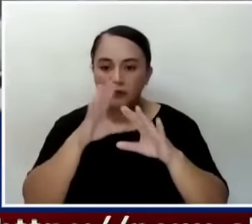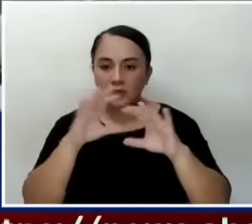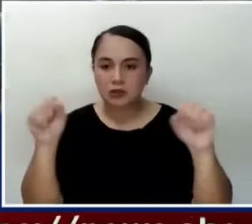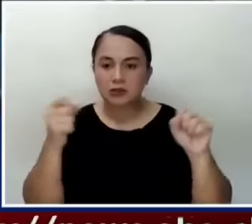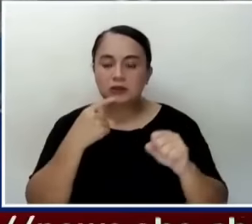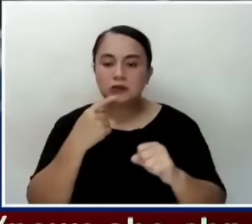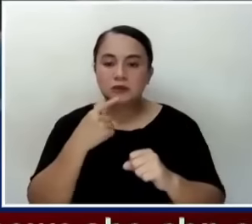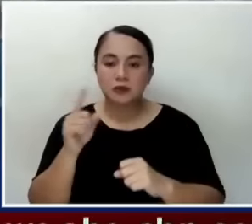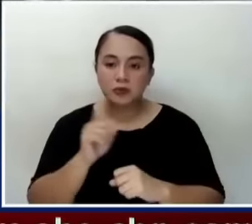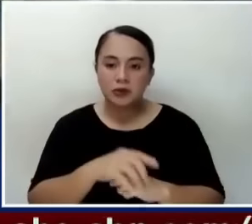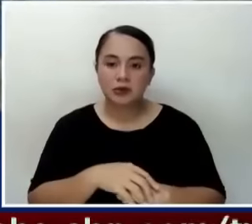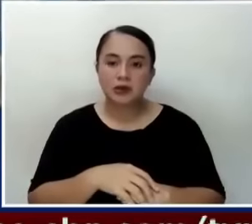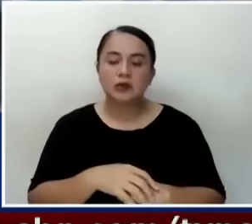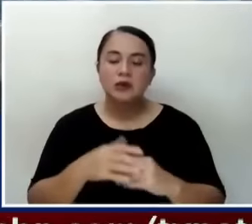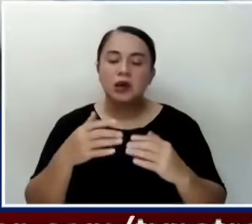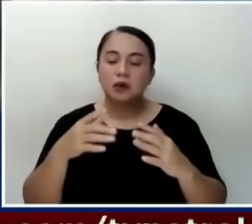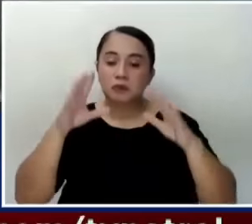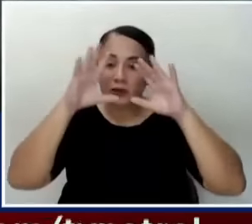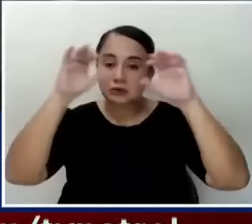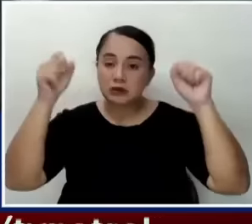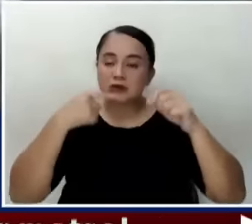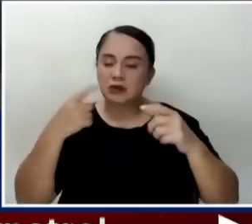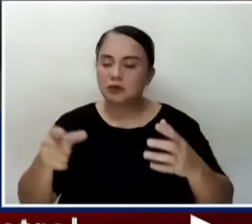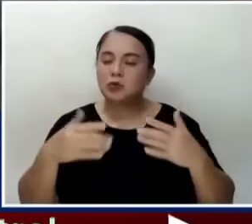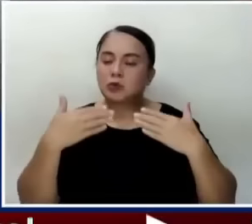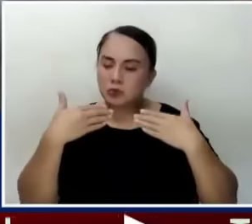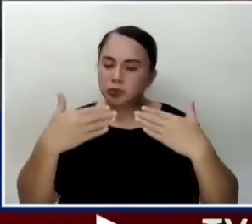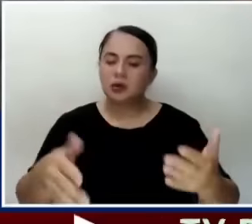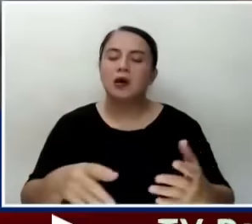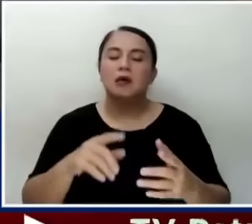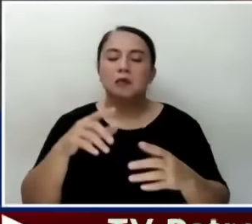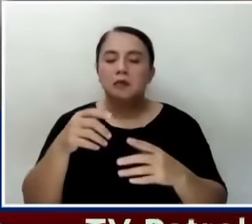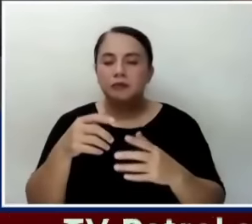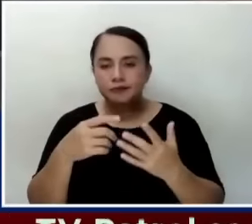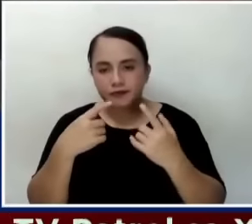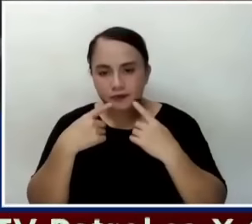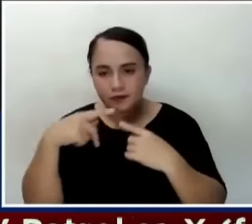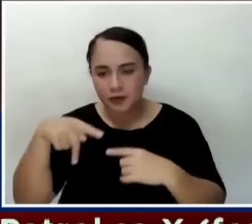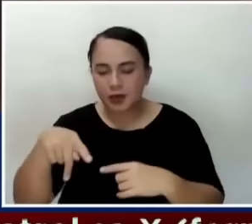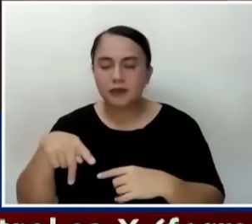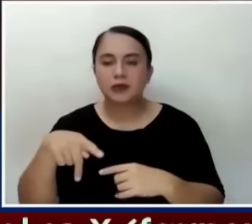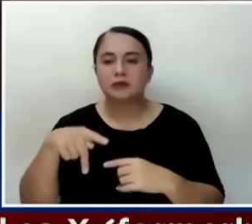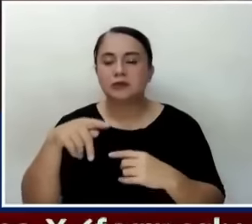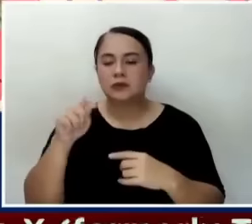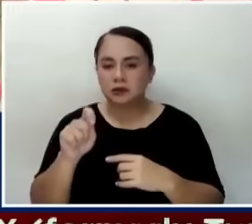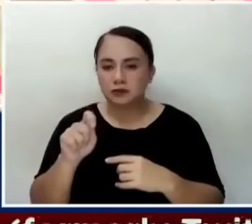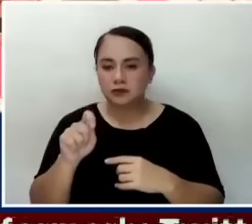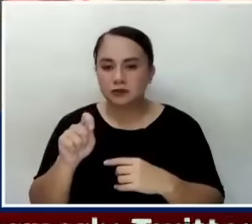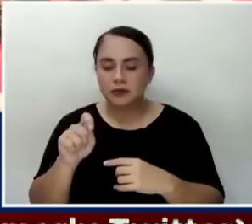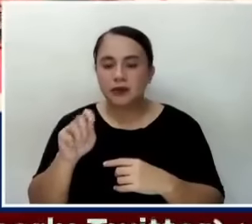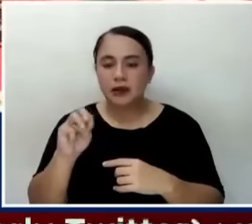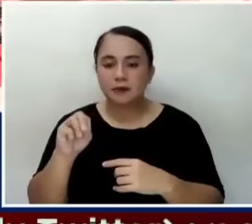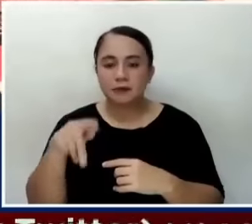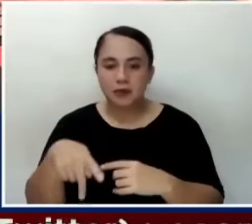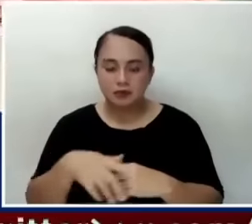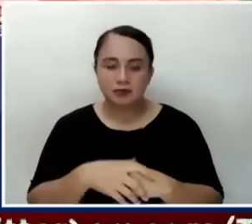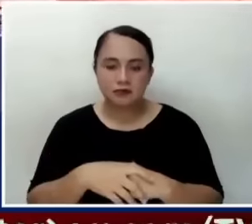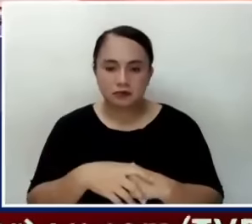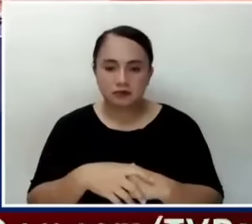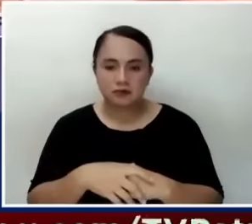nagsabi na tuloy na ang implementasyon ng Public Transport Modernization Program o PTMP. Dahil